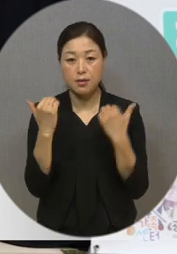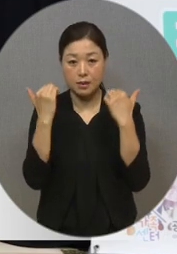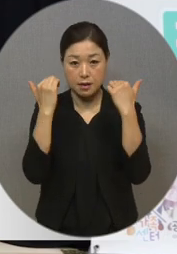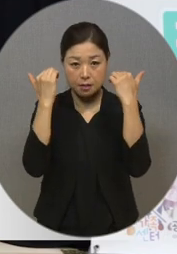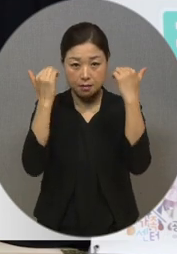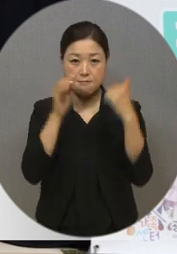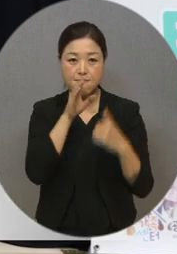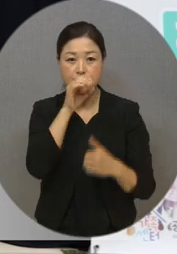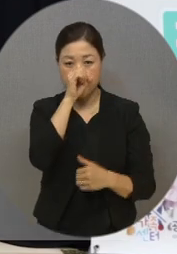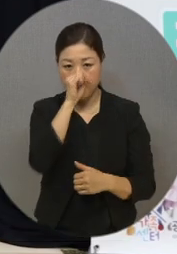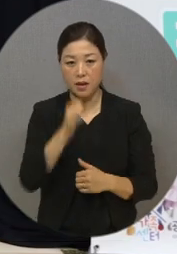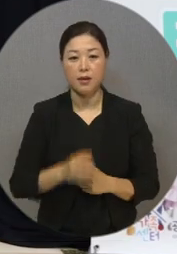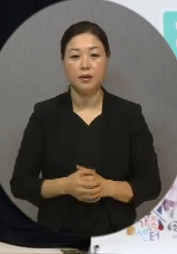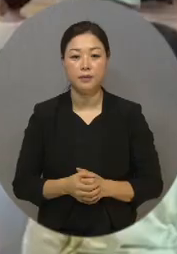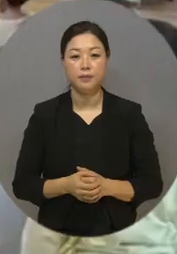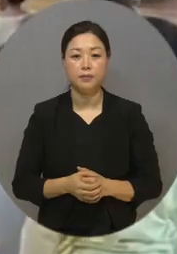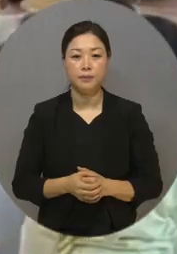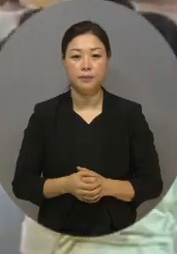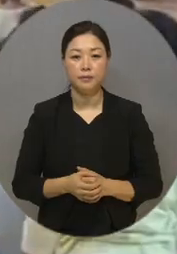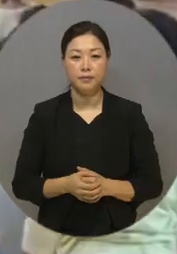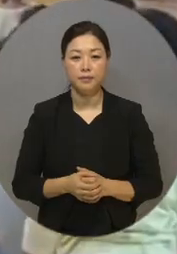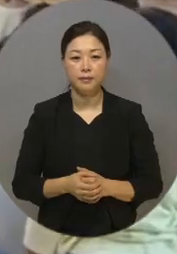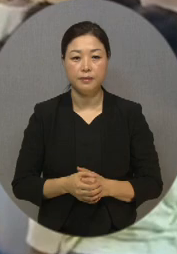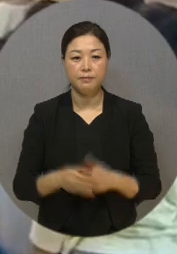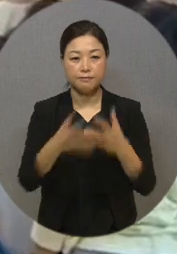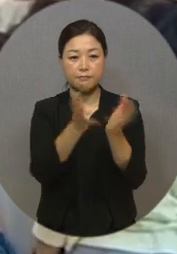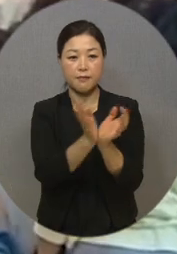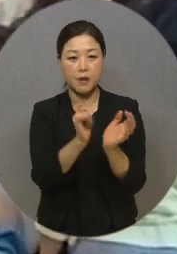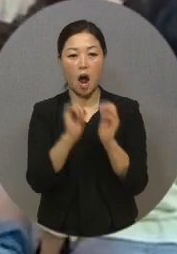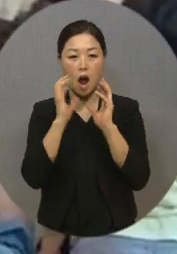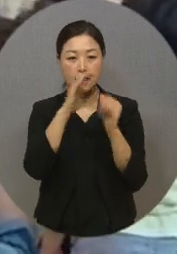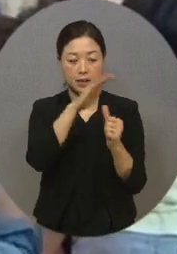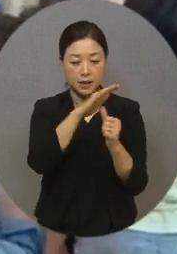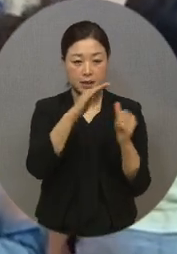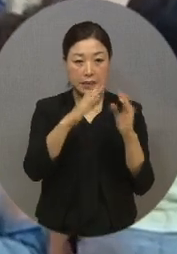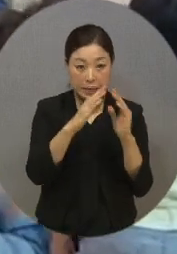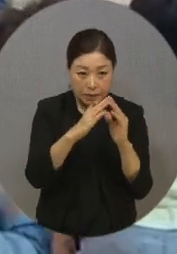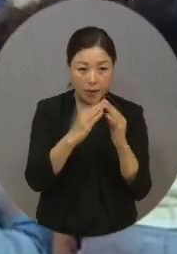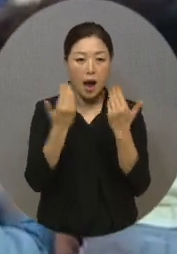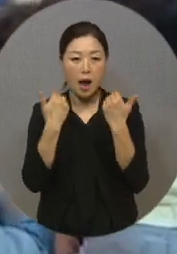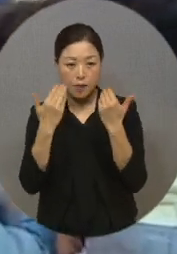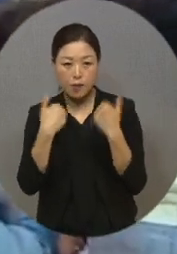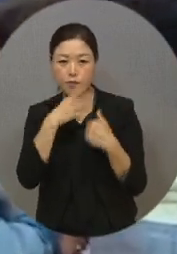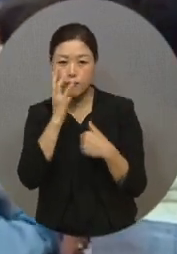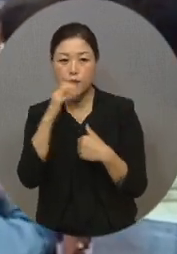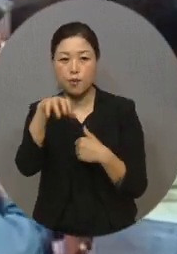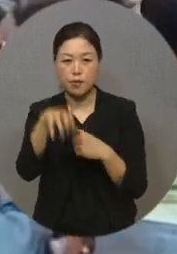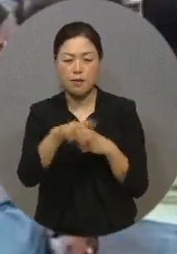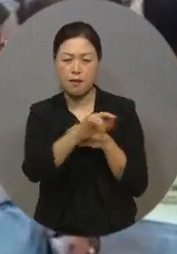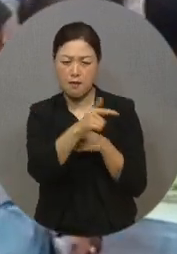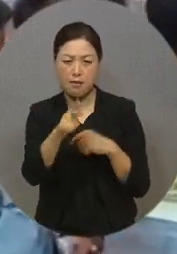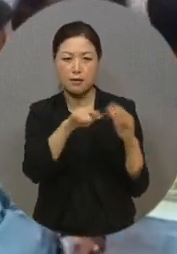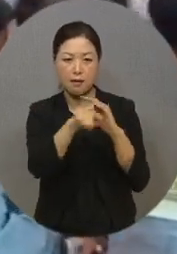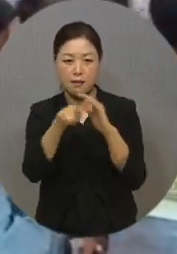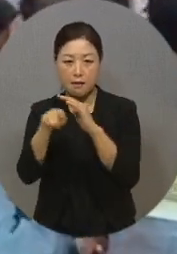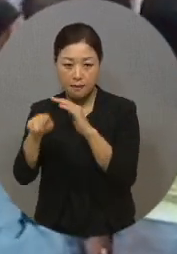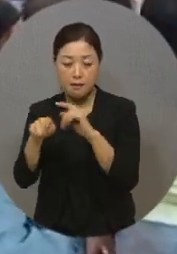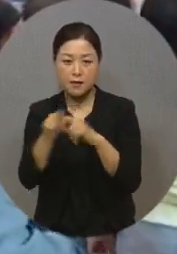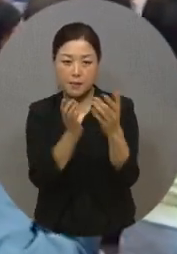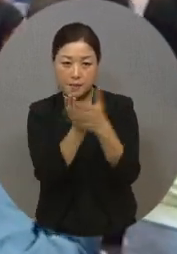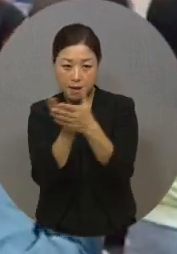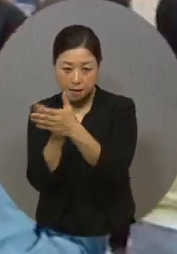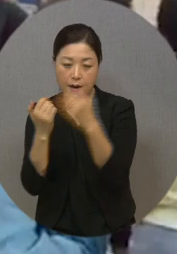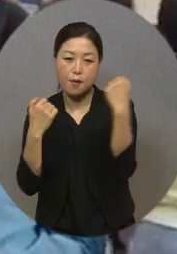거 너무 좋아요. 극단은 어린이집, 학교, 경로당 등 다양한 기관을 찾아가 대상별